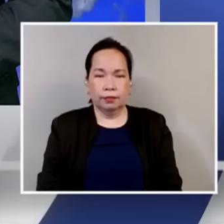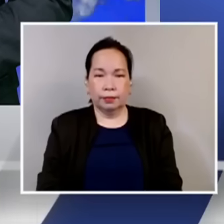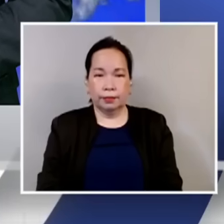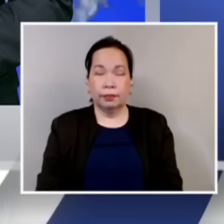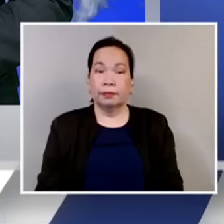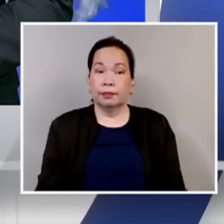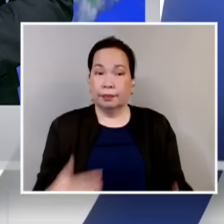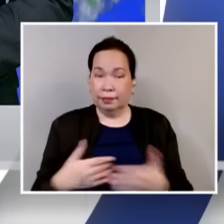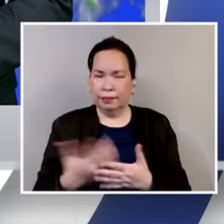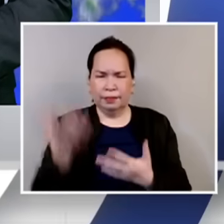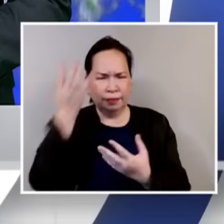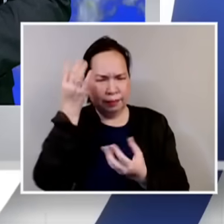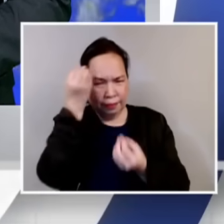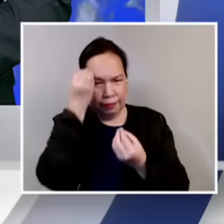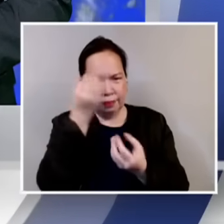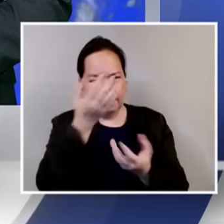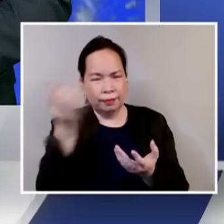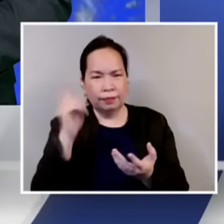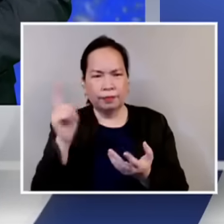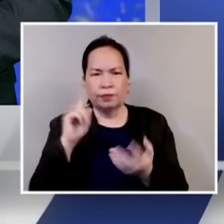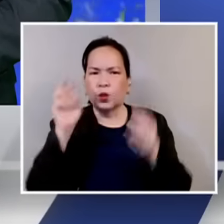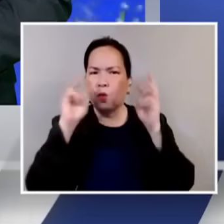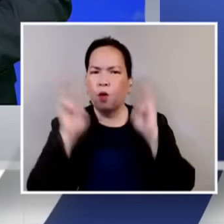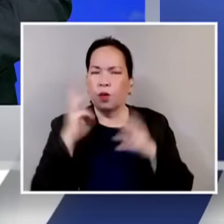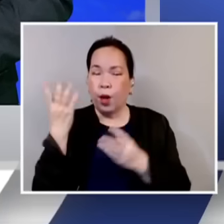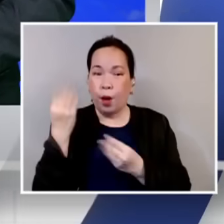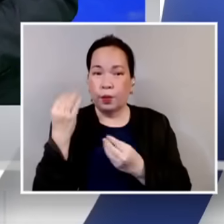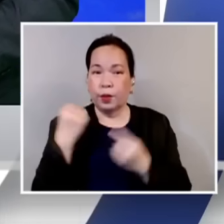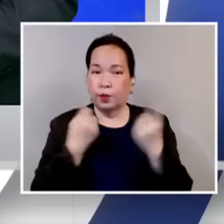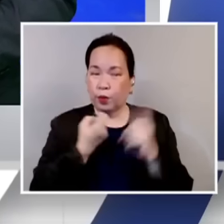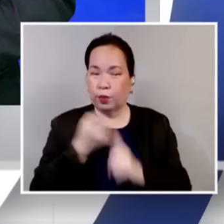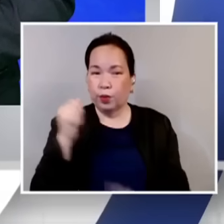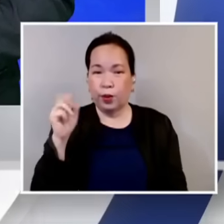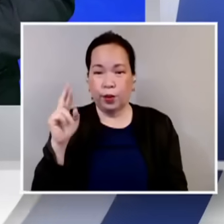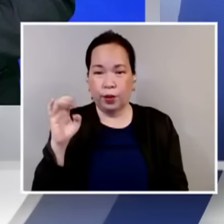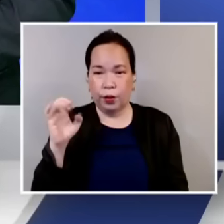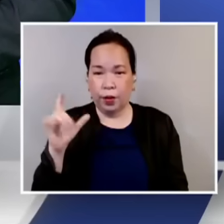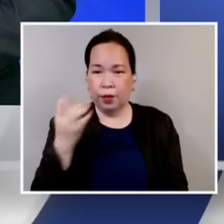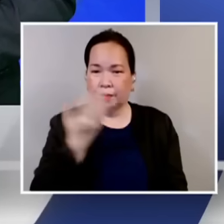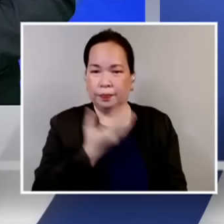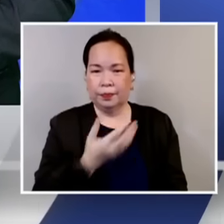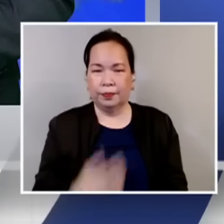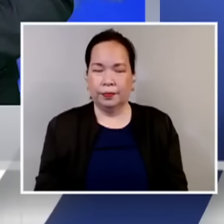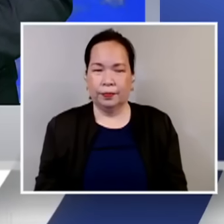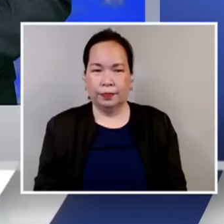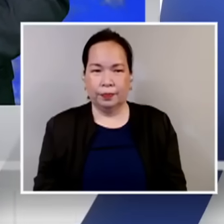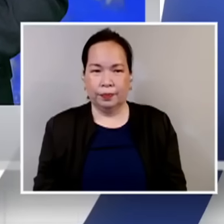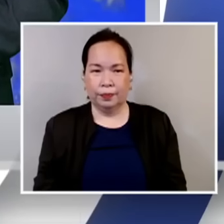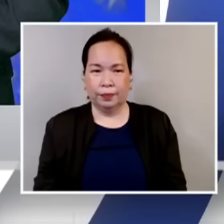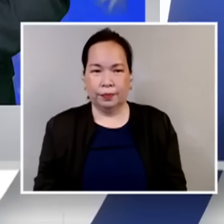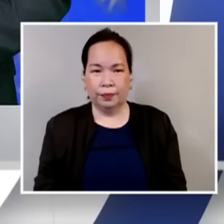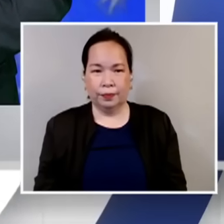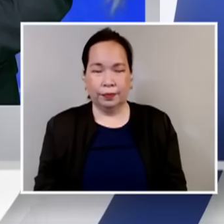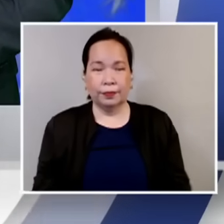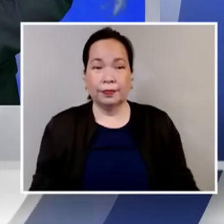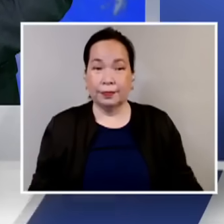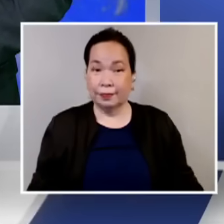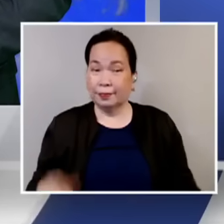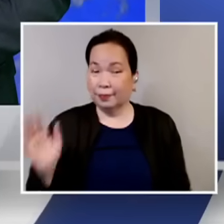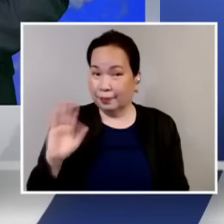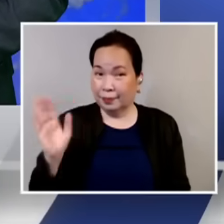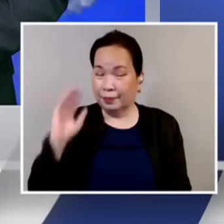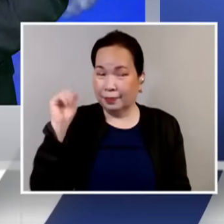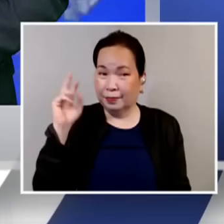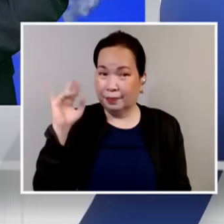Alamin muna natin ang magiging lagay ng panahon mula kay ABS-CBN Resident Meteorologist Ariel Rojas. Ariel, meron